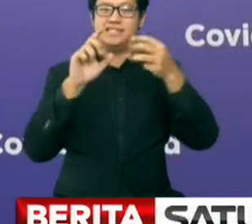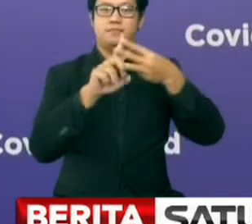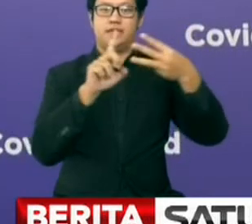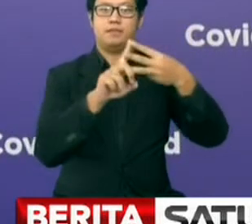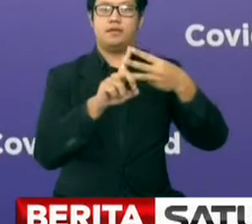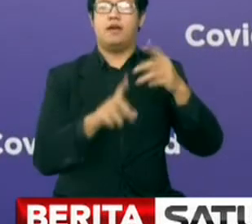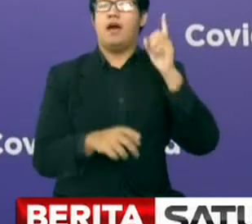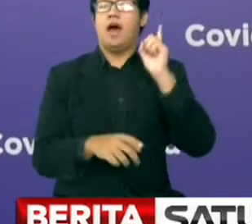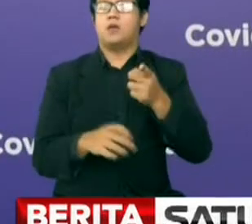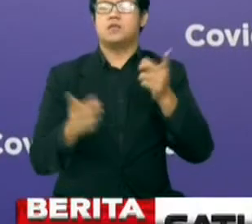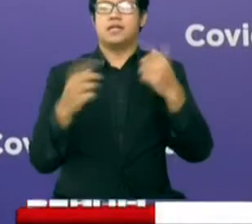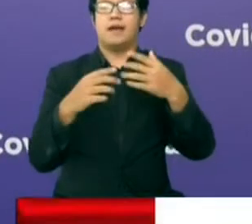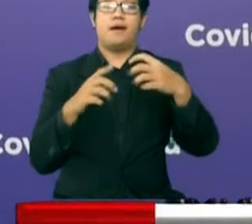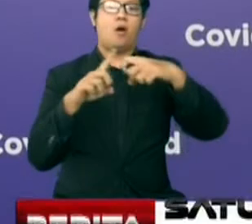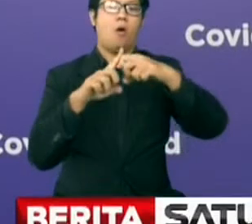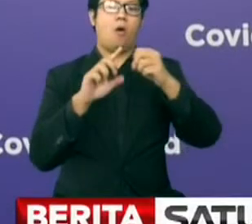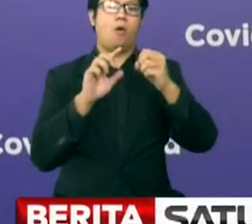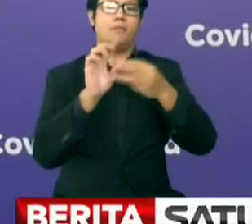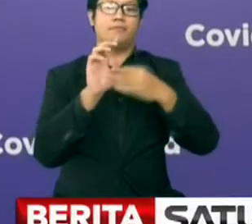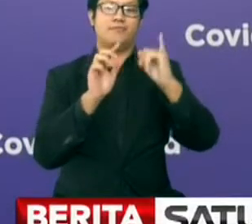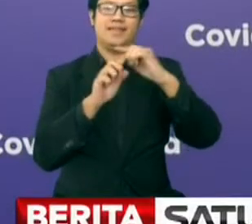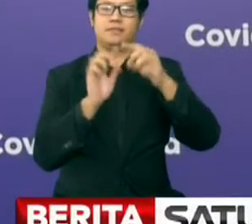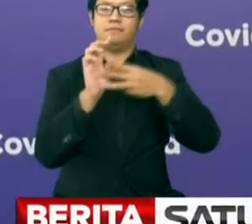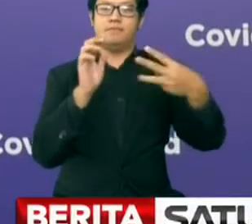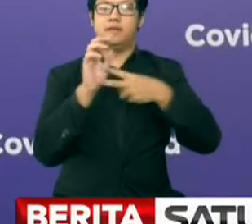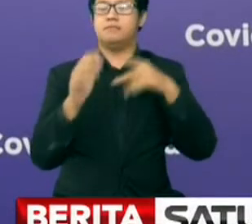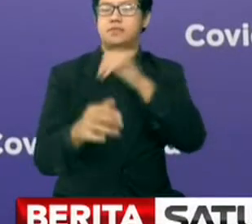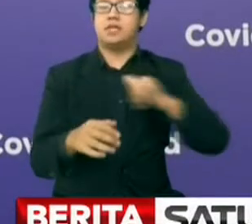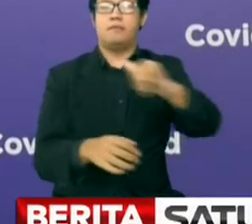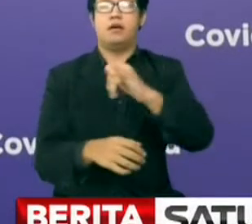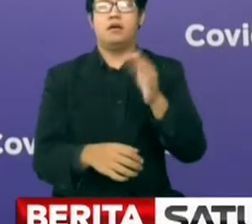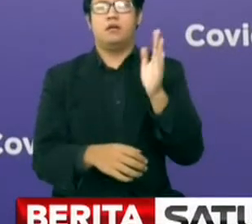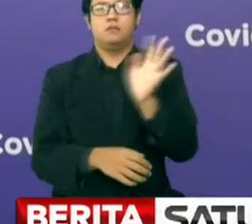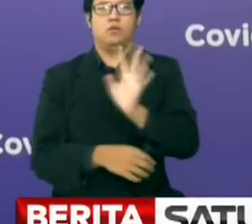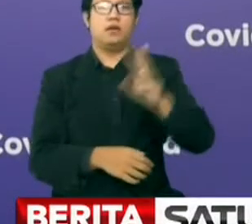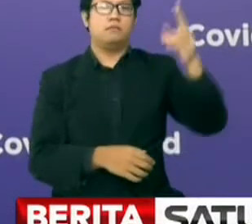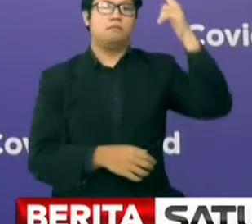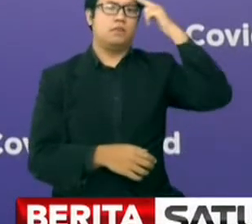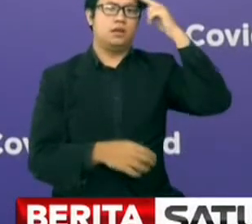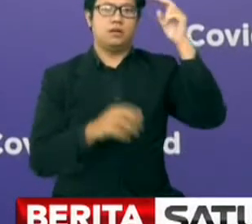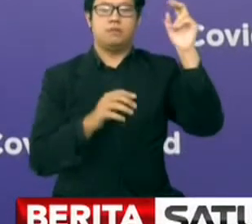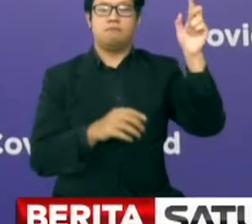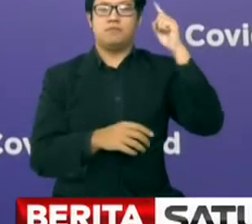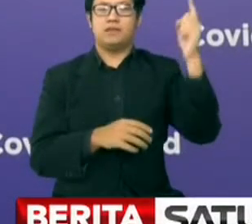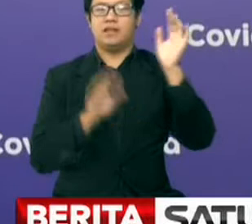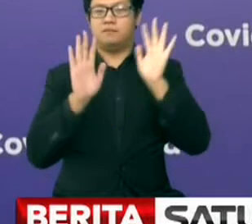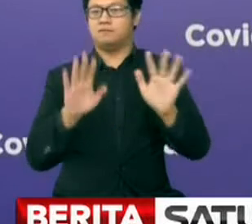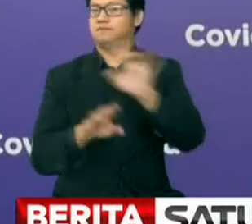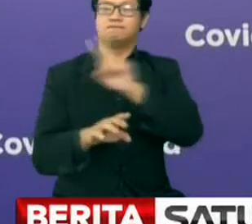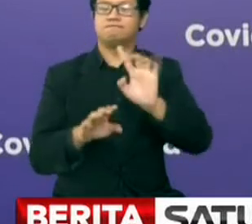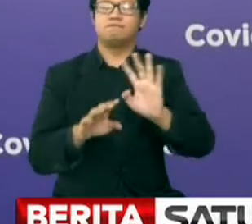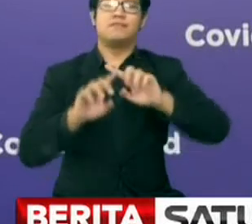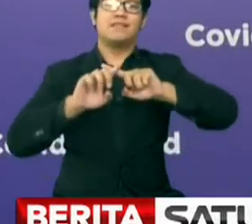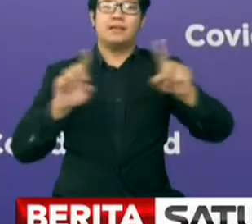suatu komitmen bersama bukan hanya pemerintah tetapi seluruh masyarakat pada